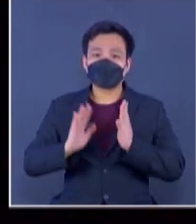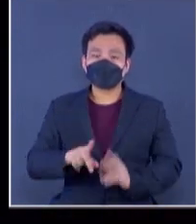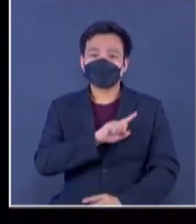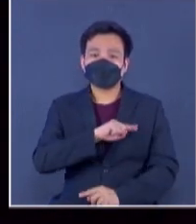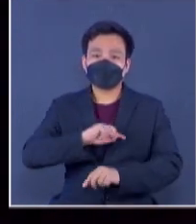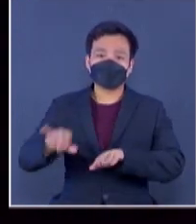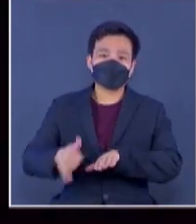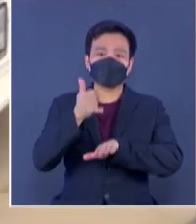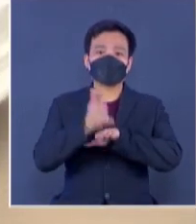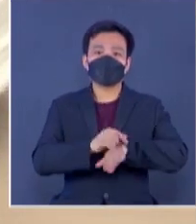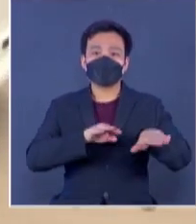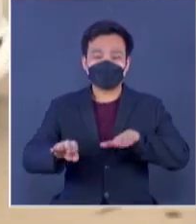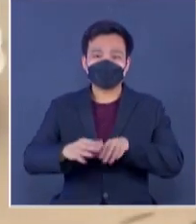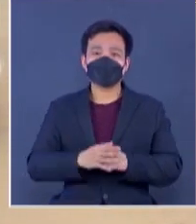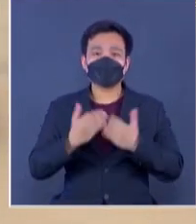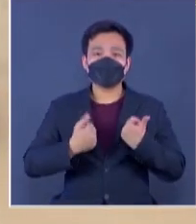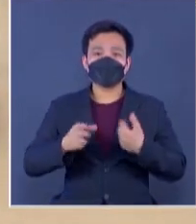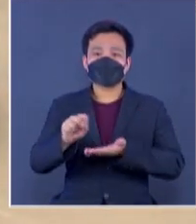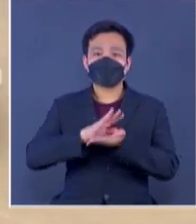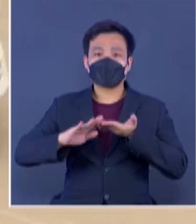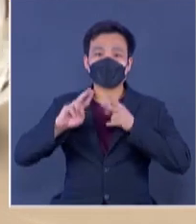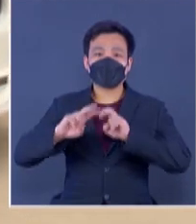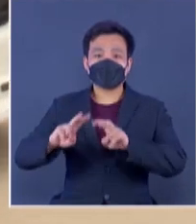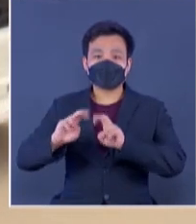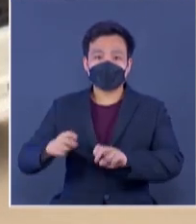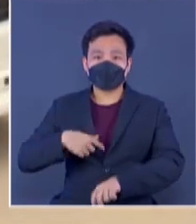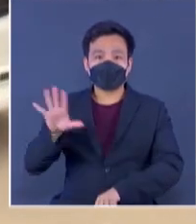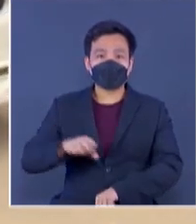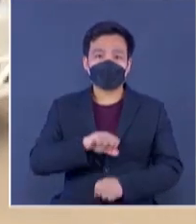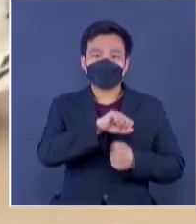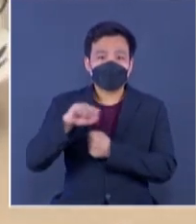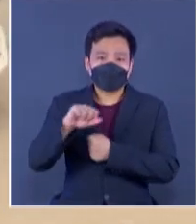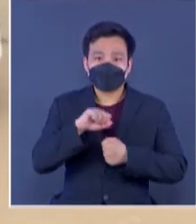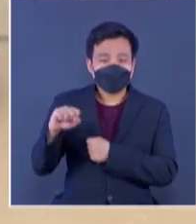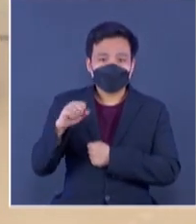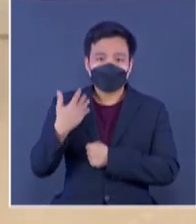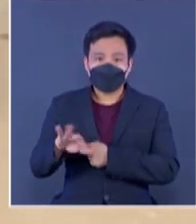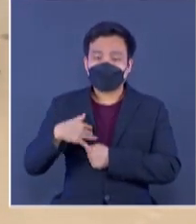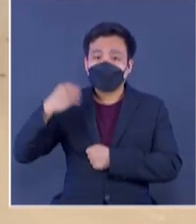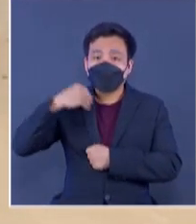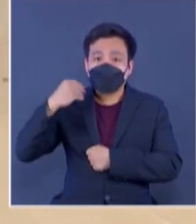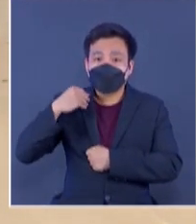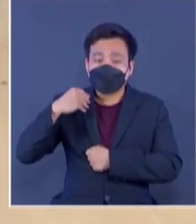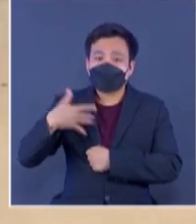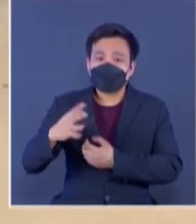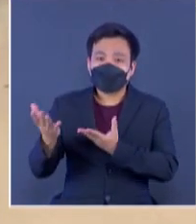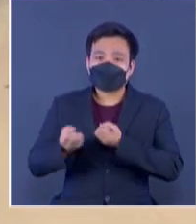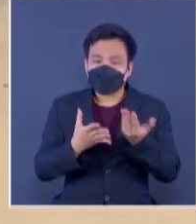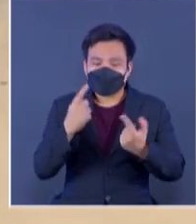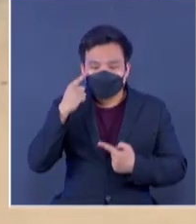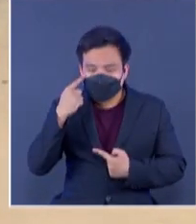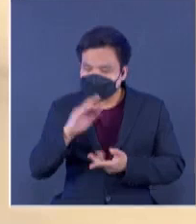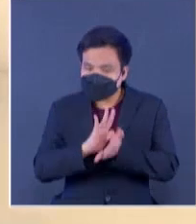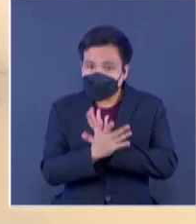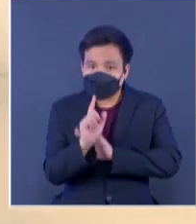แสงซินโครตอนองค์การมหาชนนะคะก็ได้มีการนำรถตู้ของมูลนิธิก็ใช้ปฏิบัติงานมาค่ะเอานำมาดัดแปลงนะ